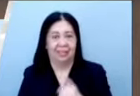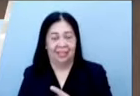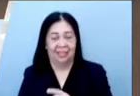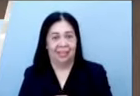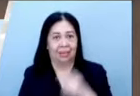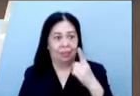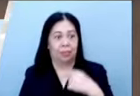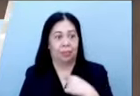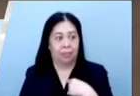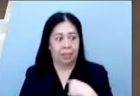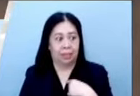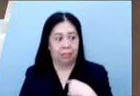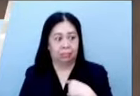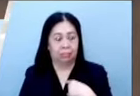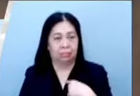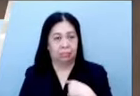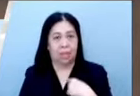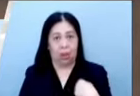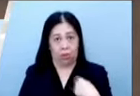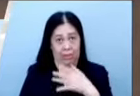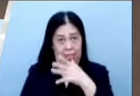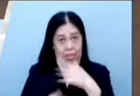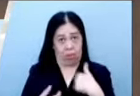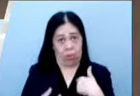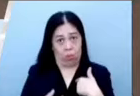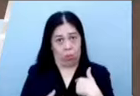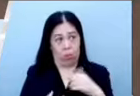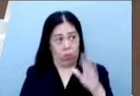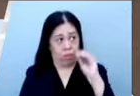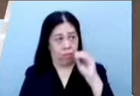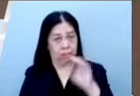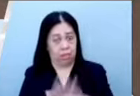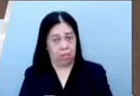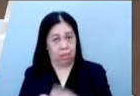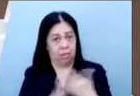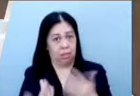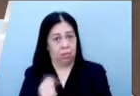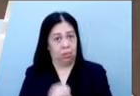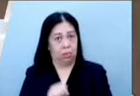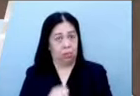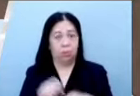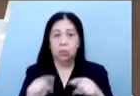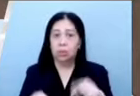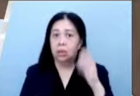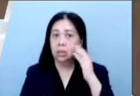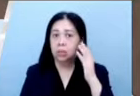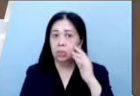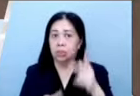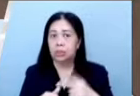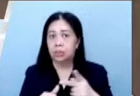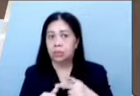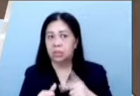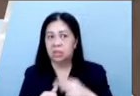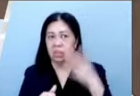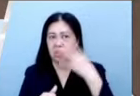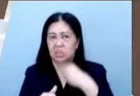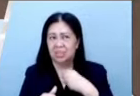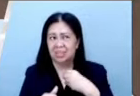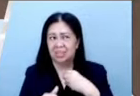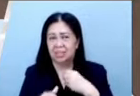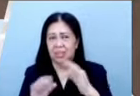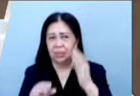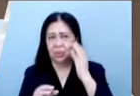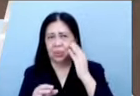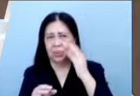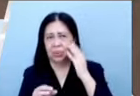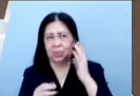sa puntong ito, bilang nanay ako, may asawa at ito yung trabaho na ginagawa ko at alam ko anong priority ko. Beauty, kapag alam mong mahalin yung mga